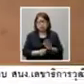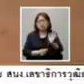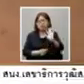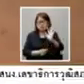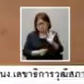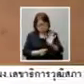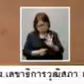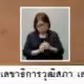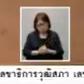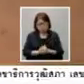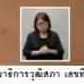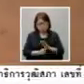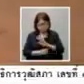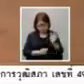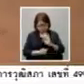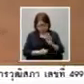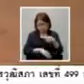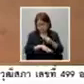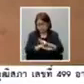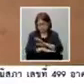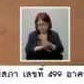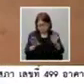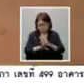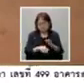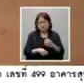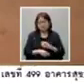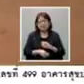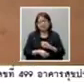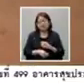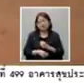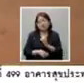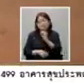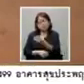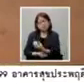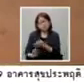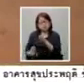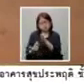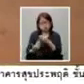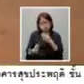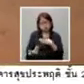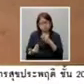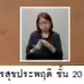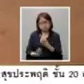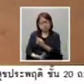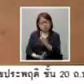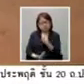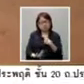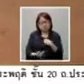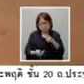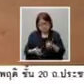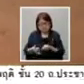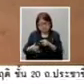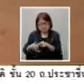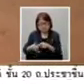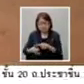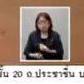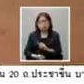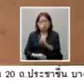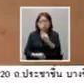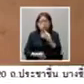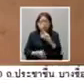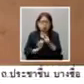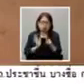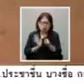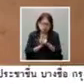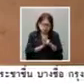ครับ ผมวินิจฉัยที่ท่านเสรีพูดกับประธานความจริงท่านเสรีนี่ดูถูกประธานมา